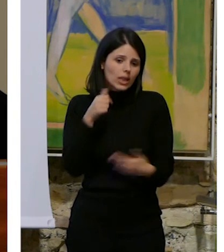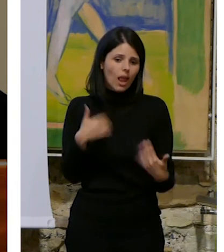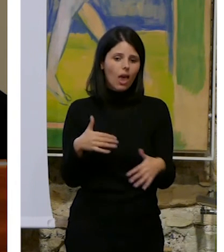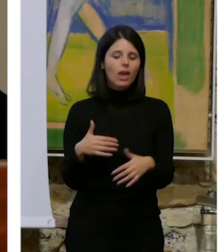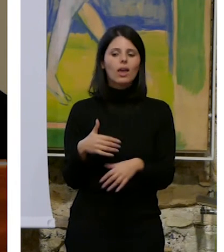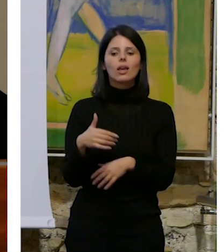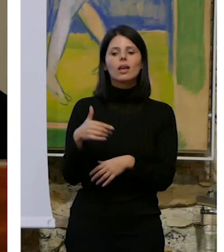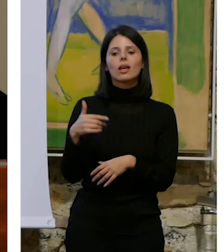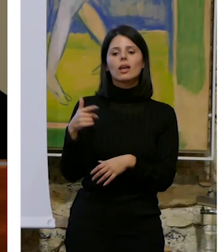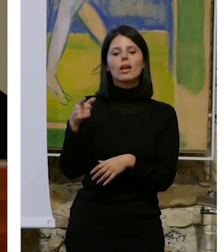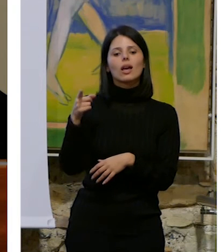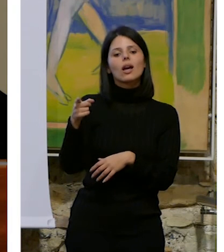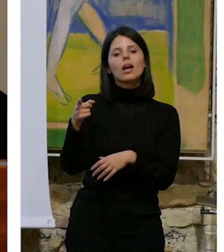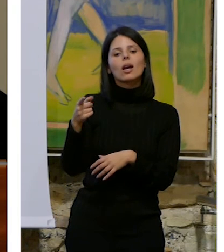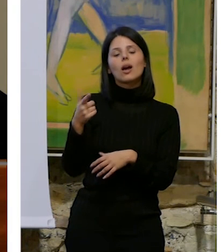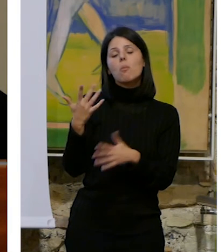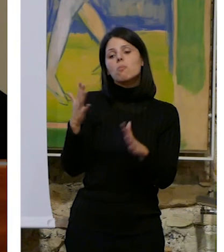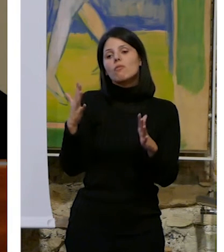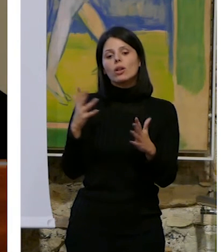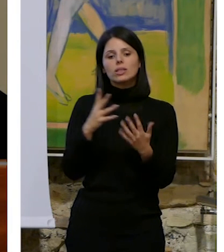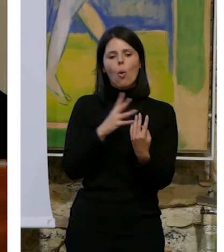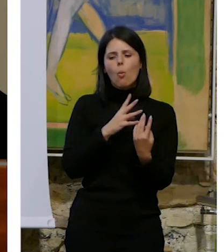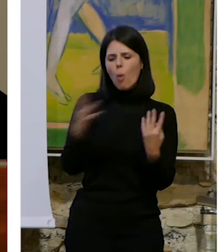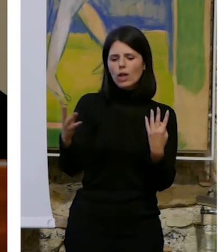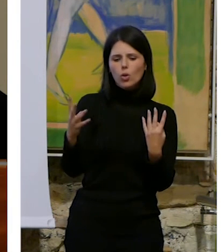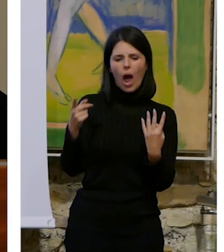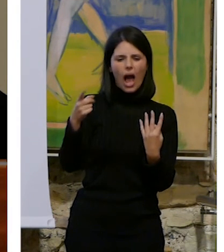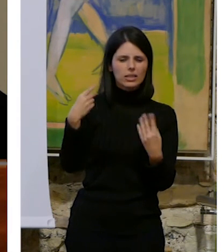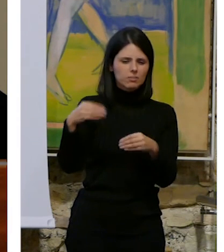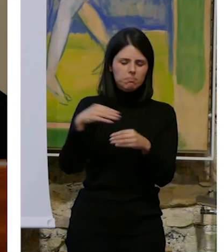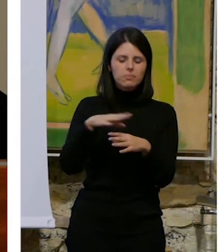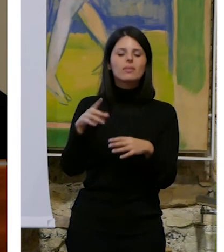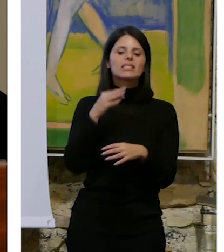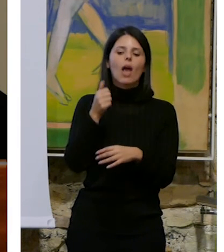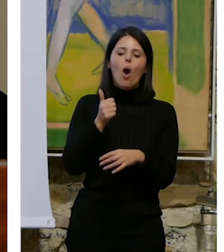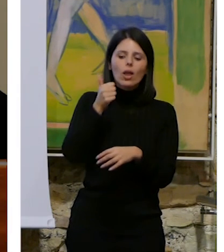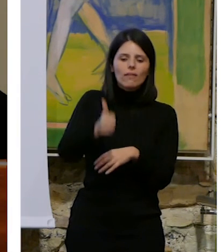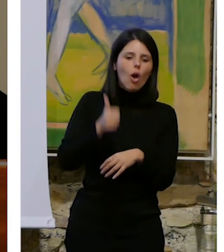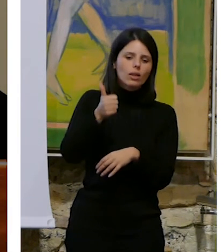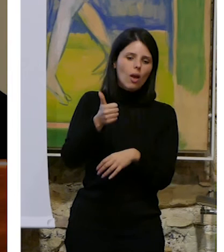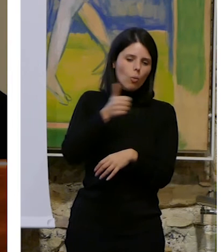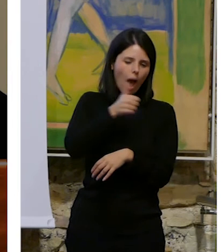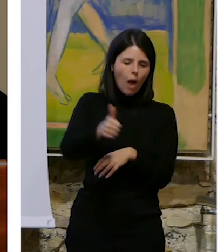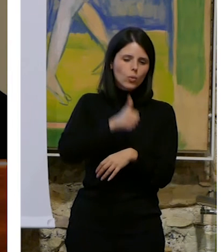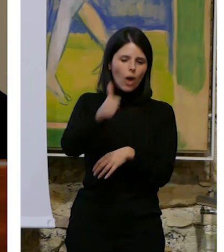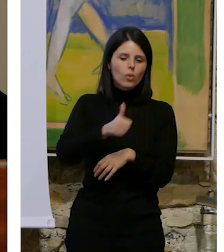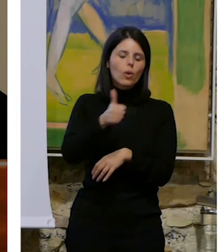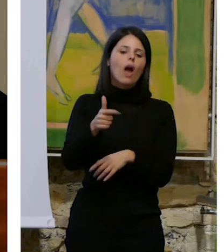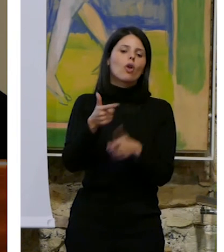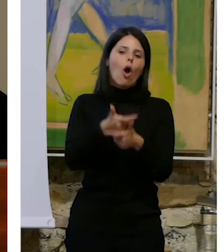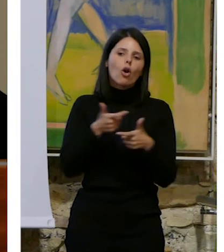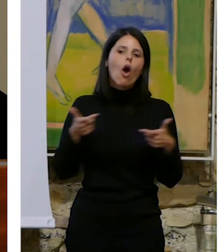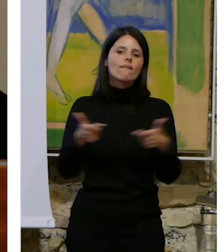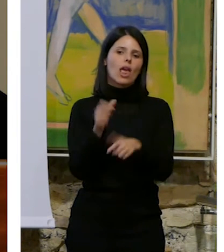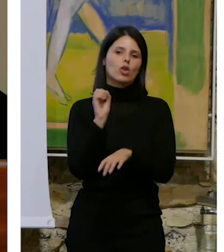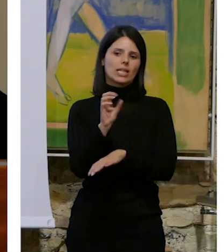dovrebbero farne anche un po' di più di un'ora ogni quattro anni, come stanno facendo. E ogni volta all'anno facciamo un convegno di insegnanti di storia dell'arte, una